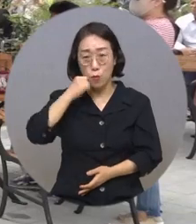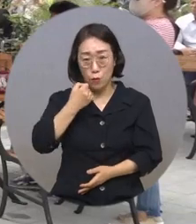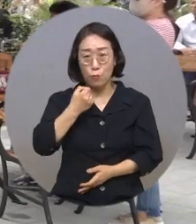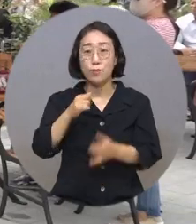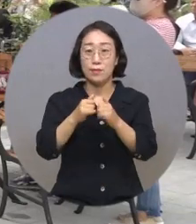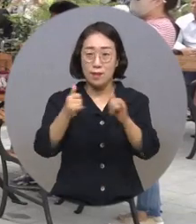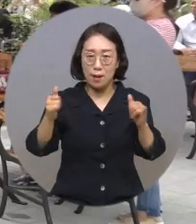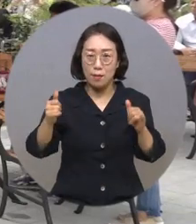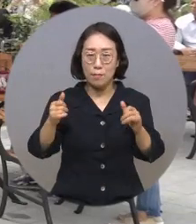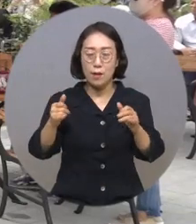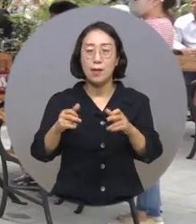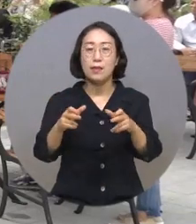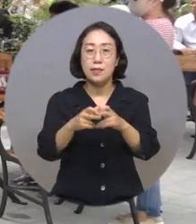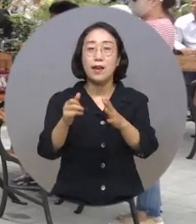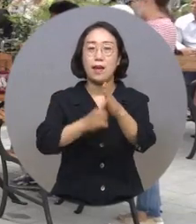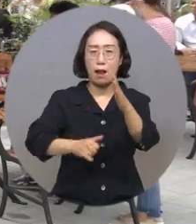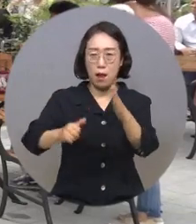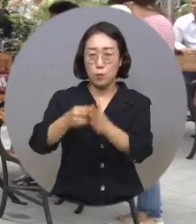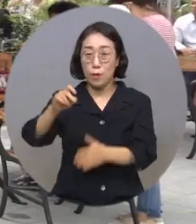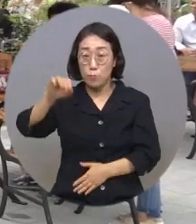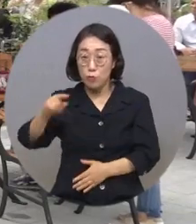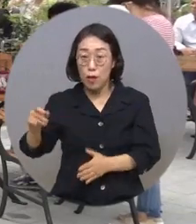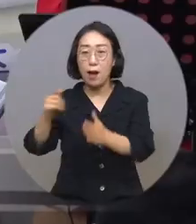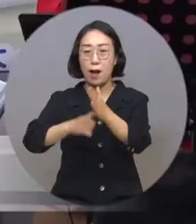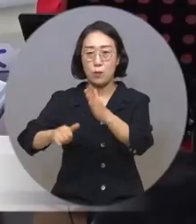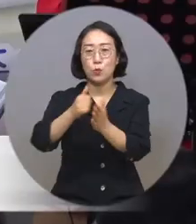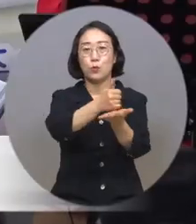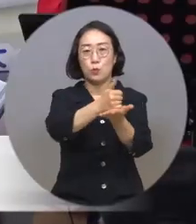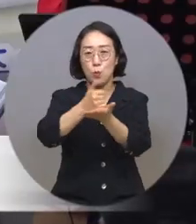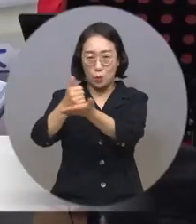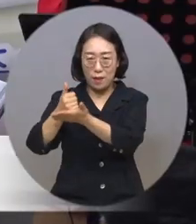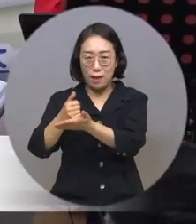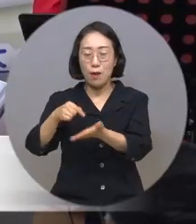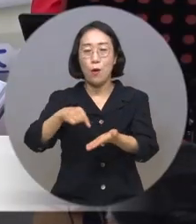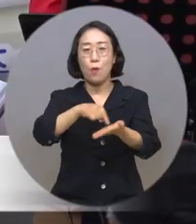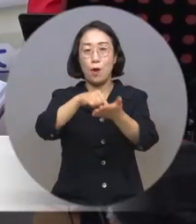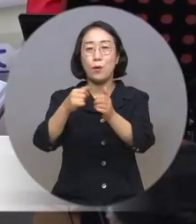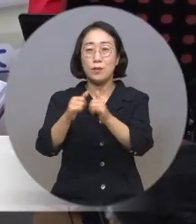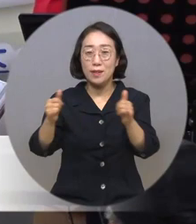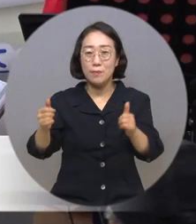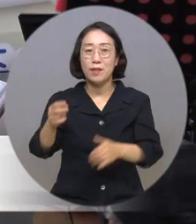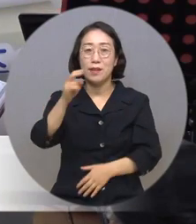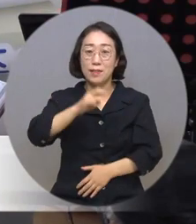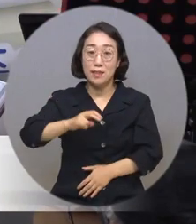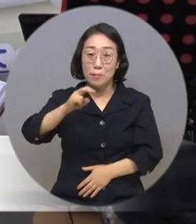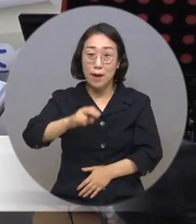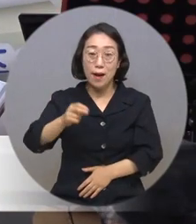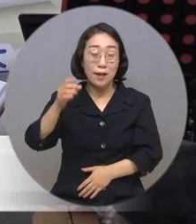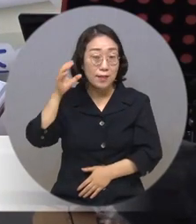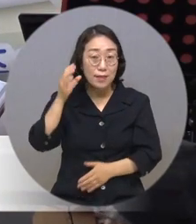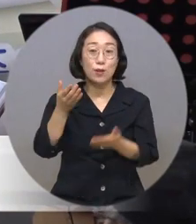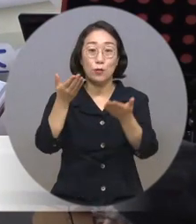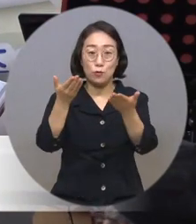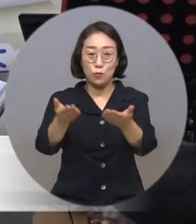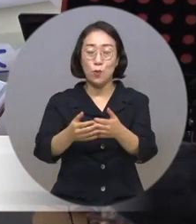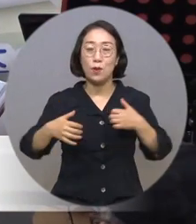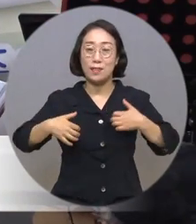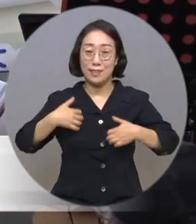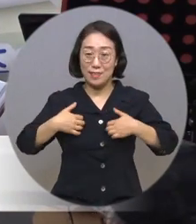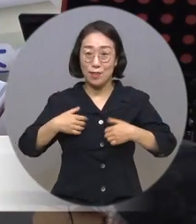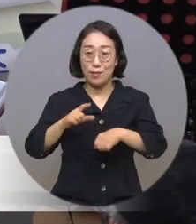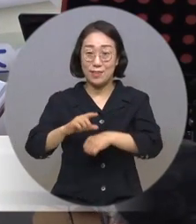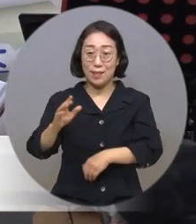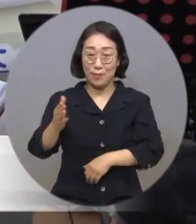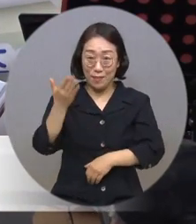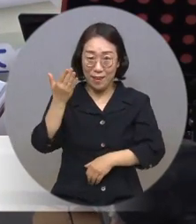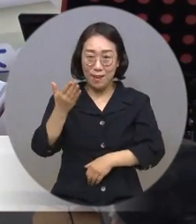장애인 가족, 다문화 가족이 초대되었습니다. 외로운 분들한테 음악을 상상하고 어떤 즐거운 시간을 드리고